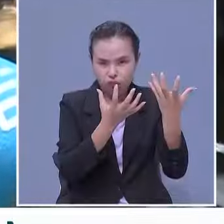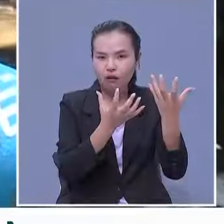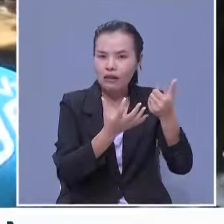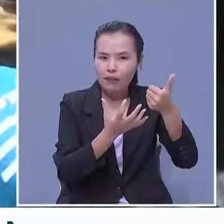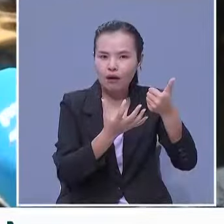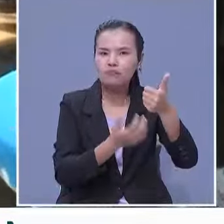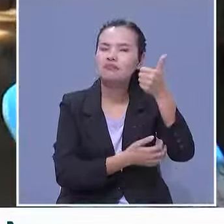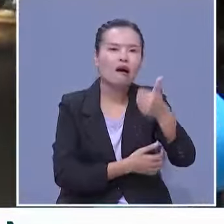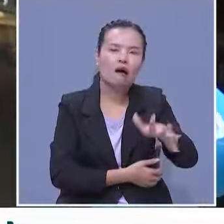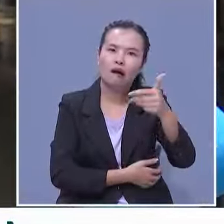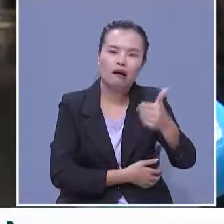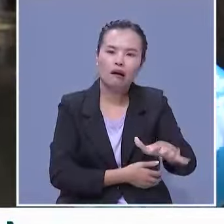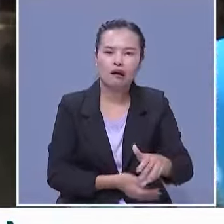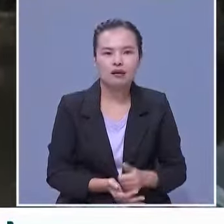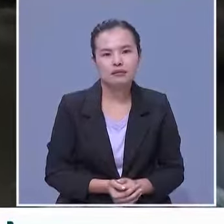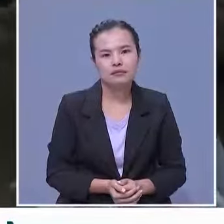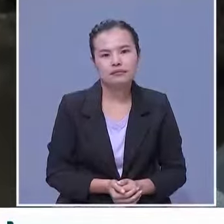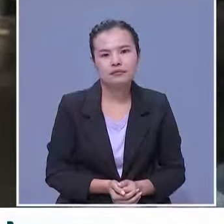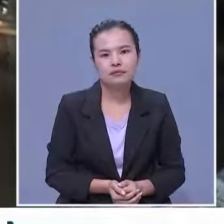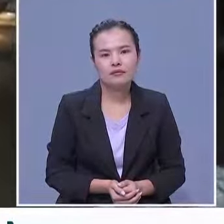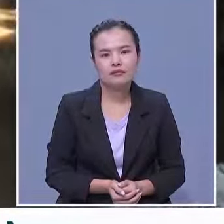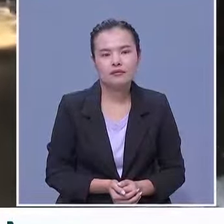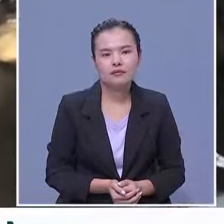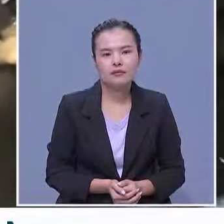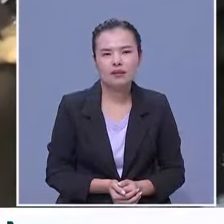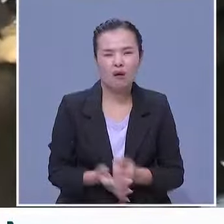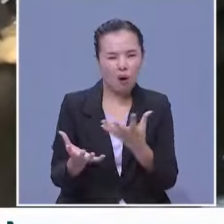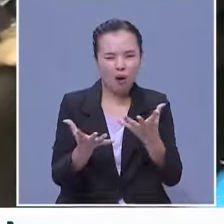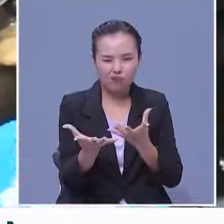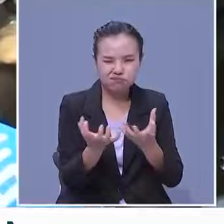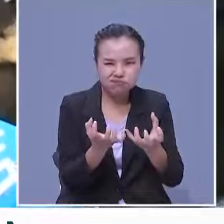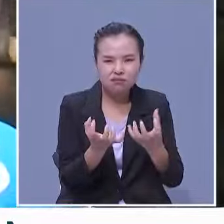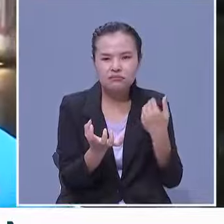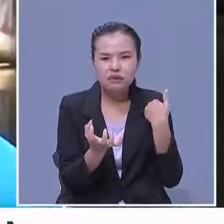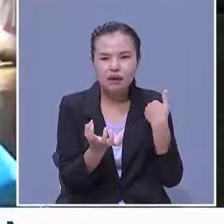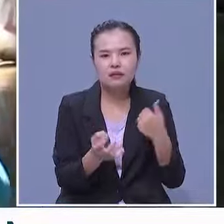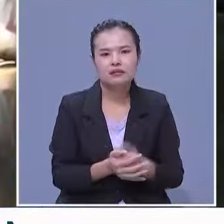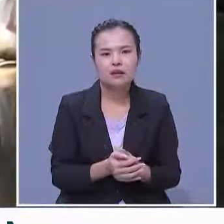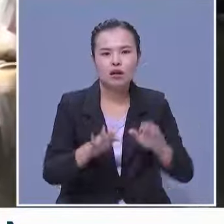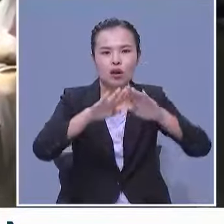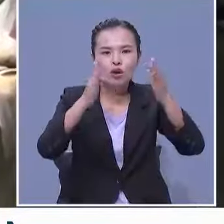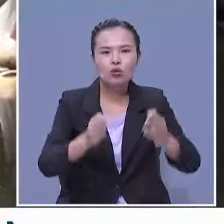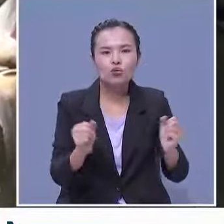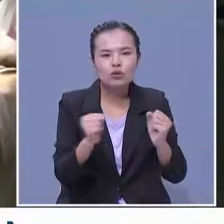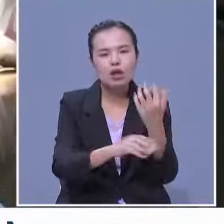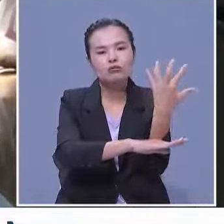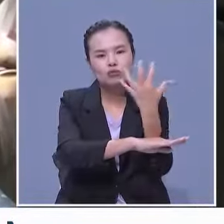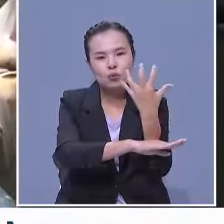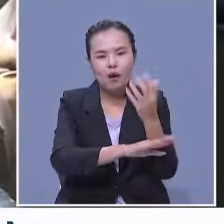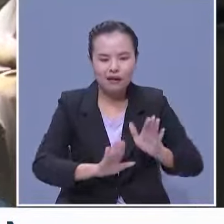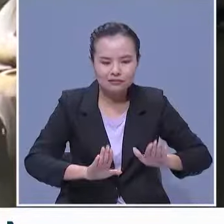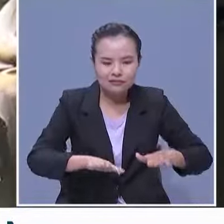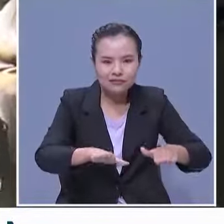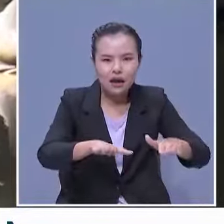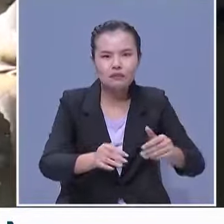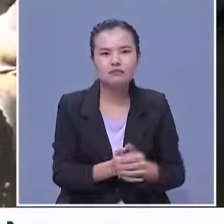บ่ตันเลยเรียบร้อยหมดนายฮะนะ มีหยังเสียหายพ่อเจ้าบ่เดียวนี ้มีตู้เย็นทีวีจักอะหยัง